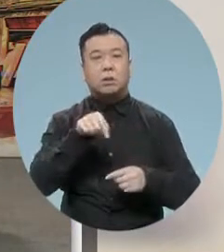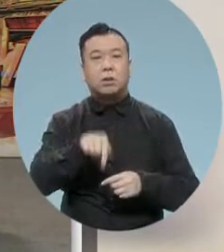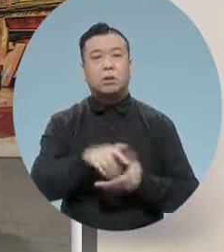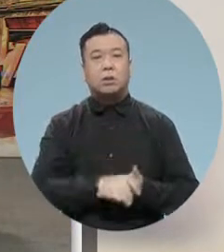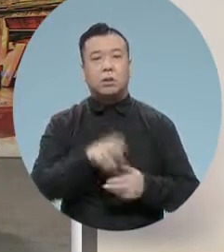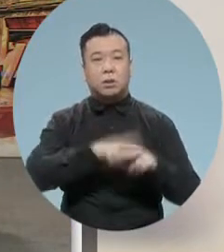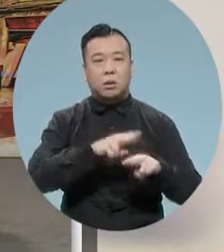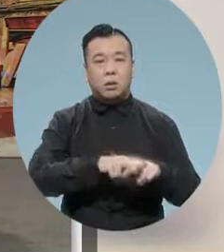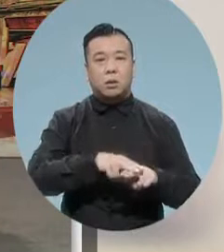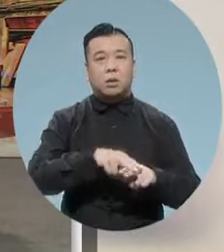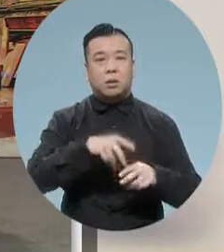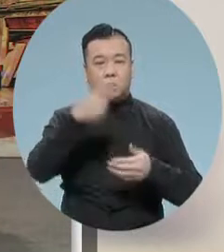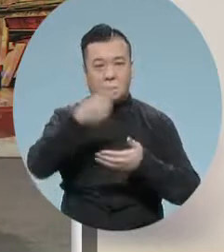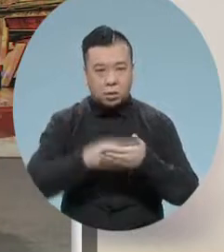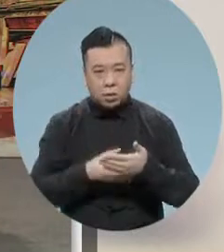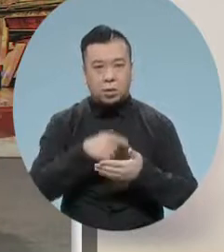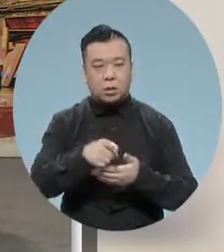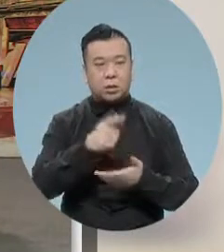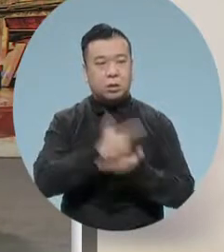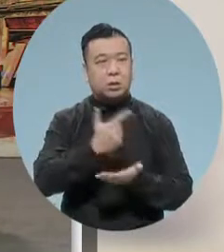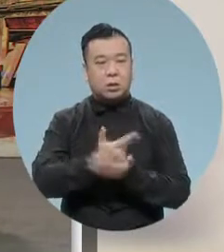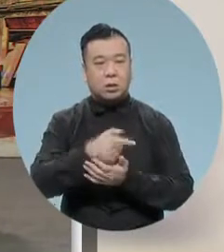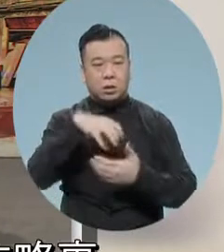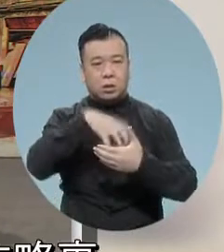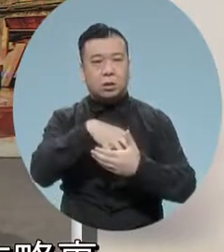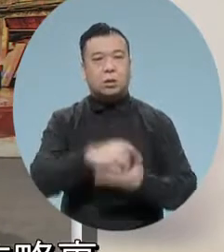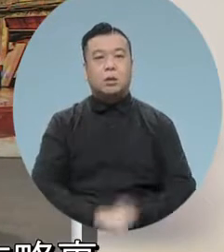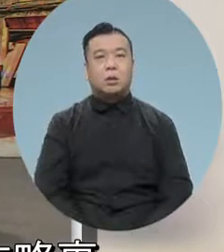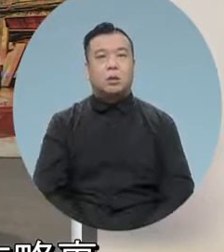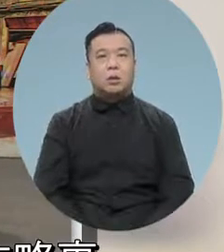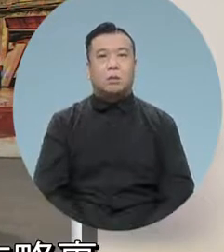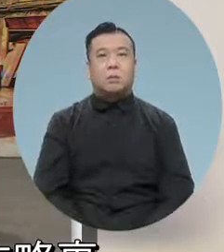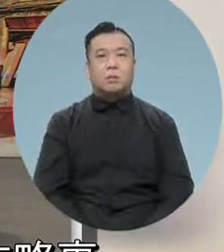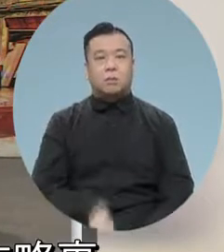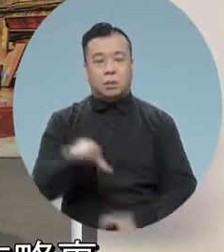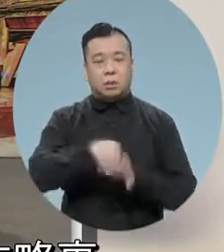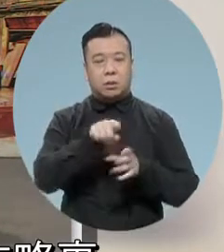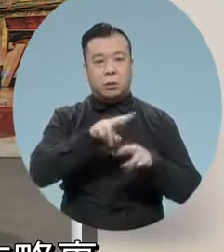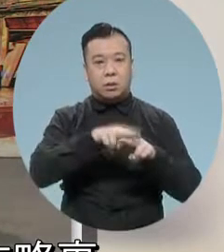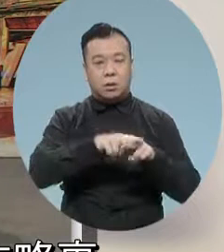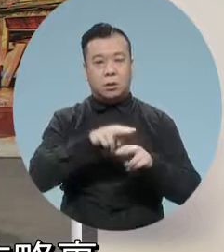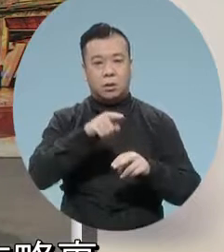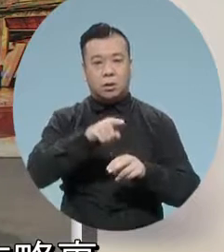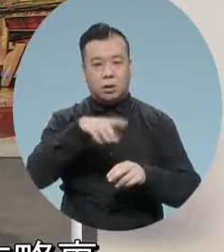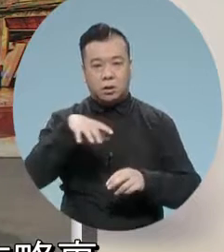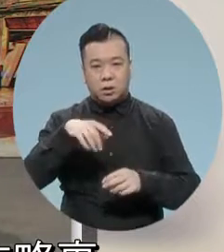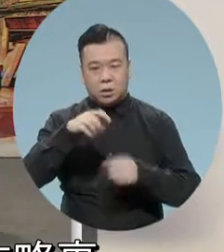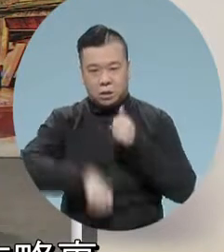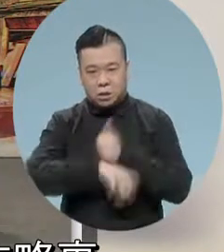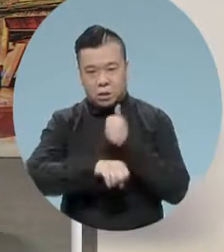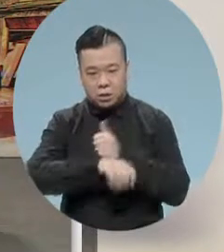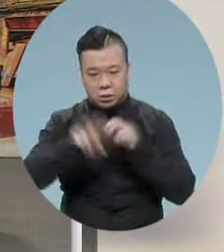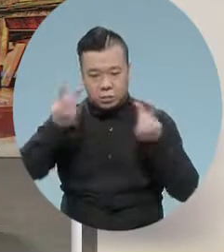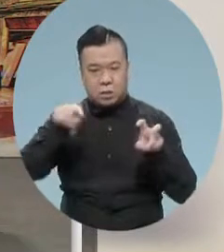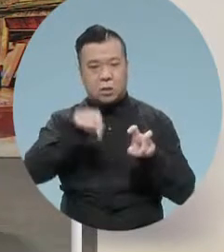了中國制度裏面的其中一個核心的內容，亦都已經成為了中國共產黨去執政的基本方略裏